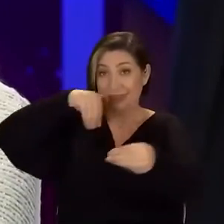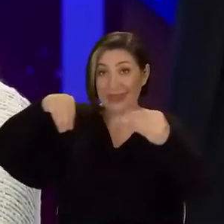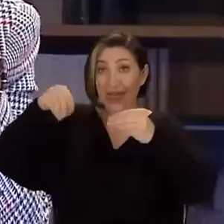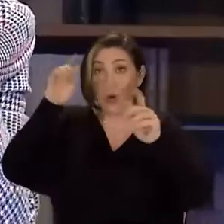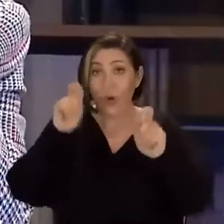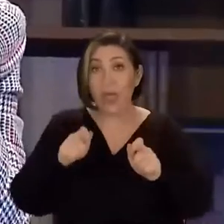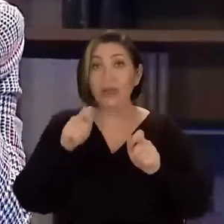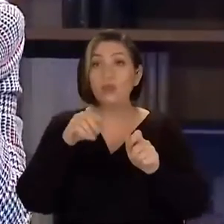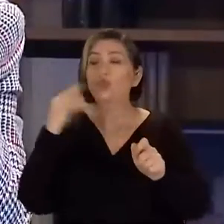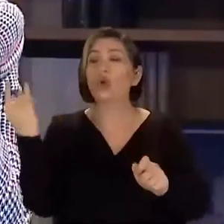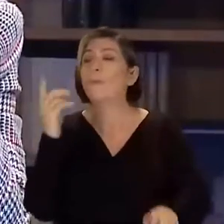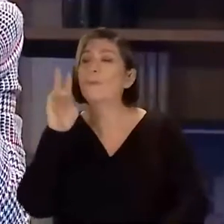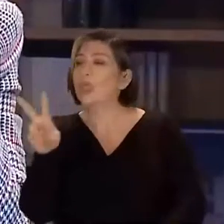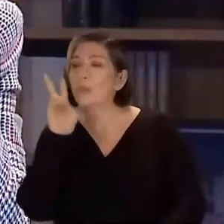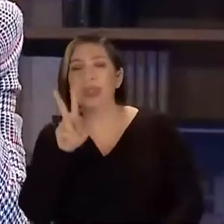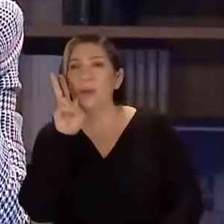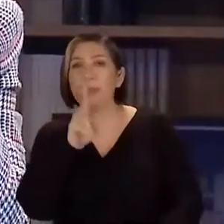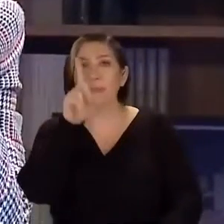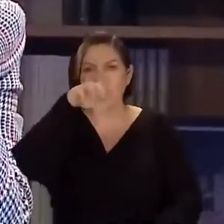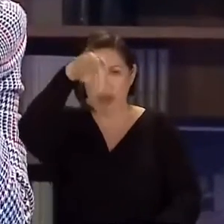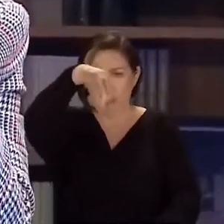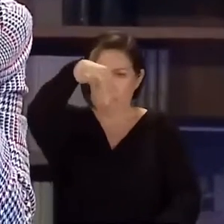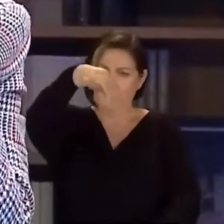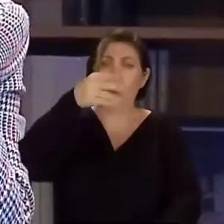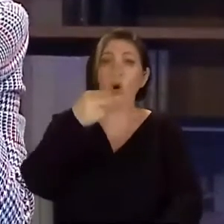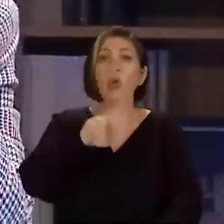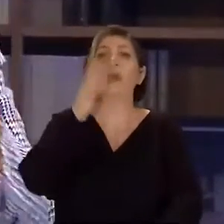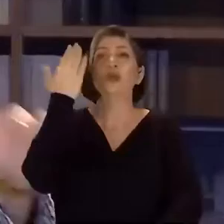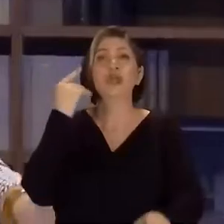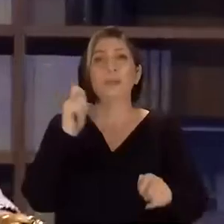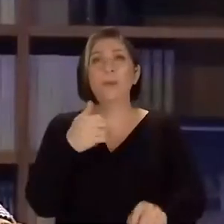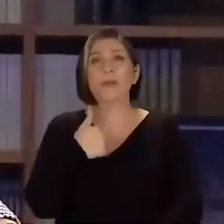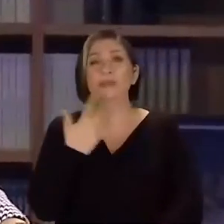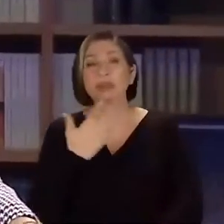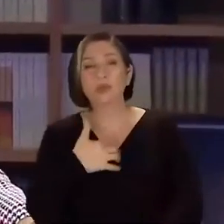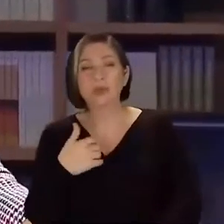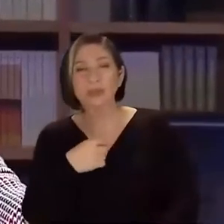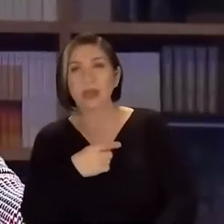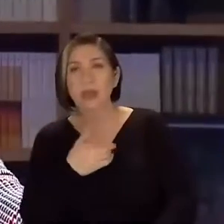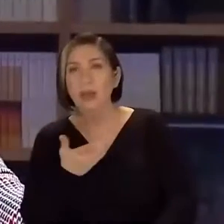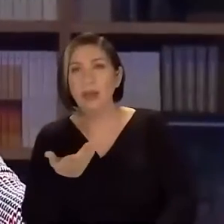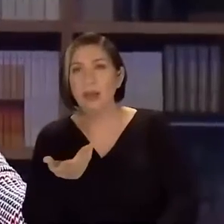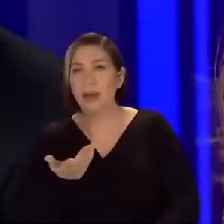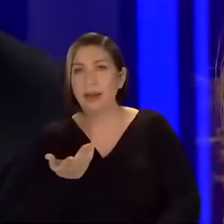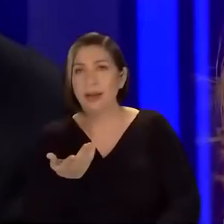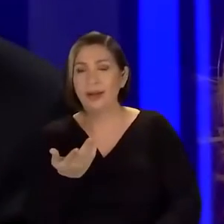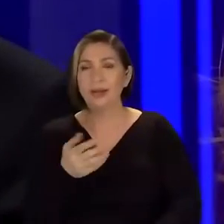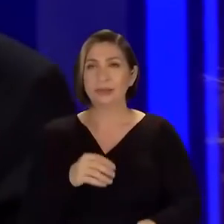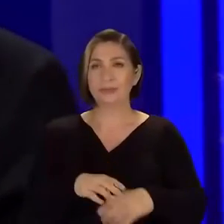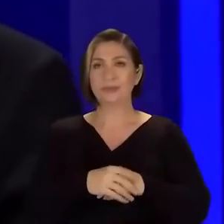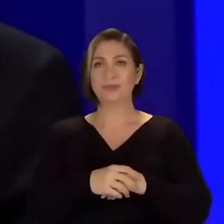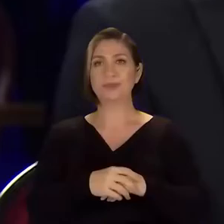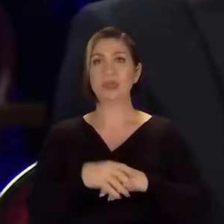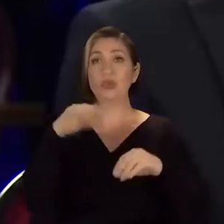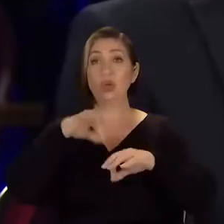her pozisyonu dolaşmış bir kişi. Şimdi ölmeden önce yapıyorlar. Şimdi ben nasıl güveneceğim sana? Zaten şu